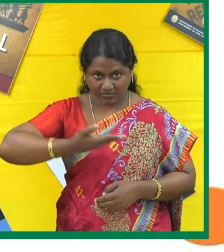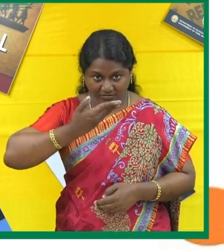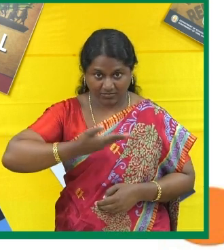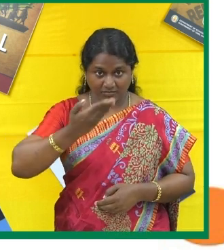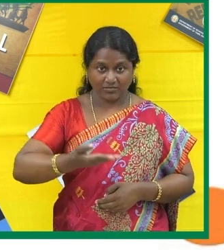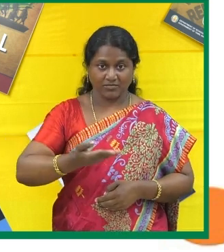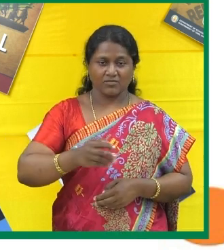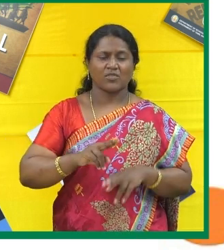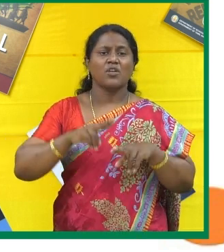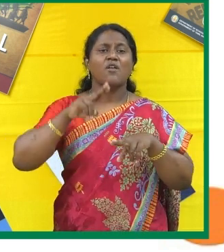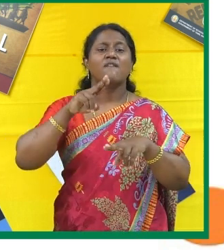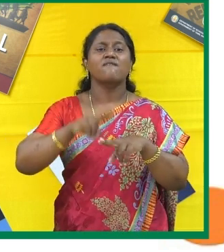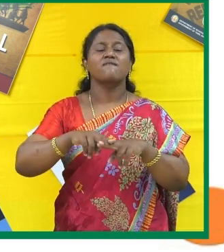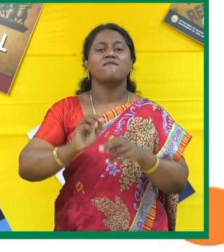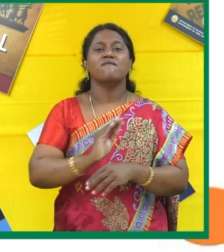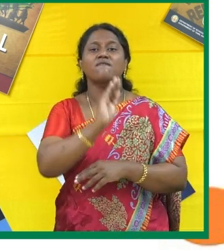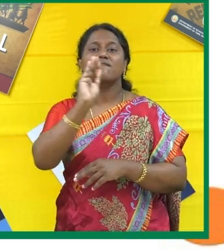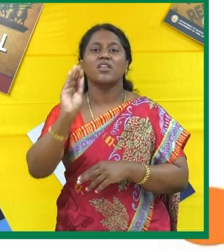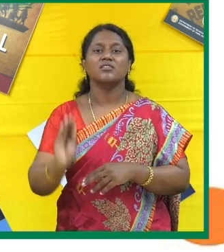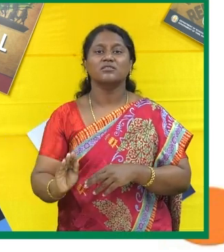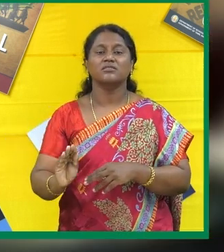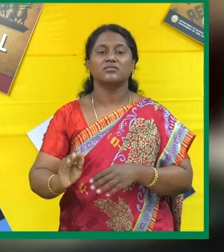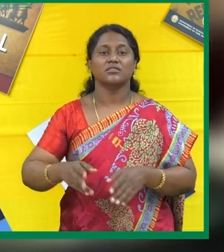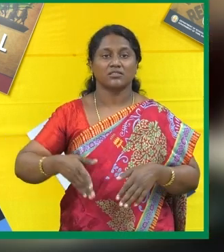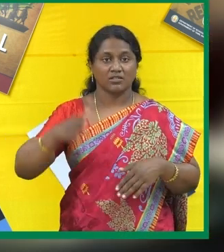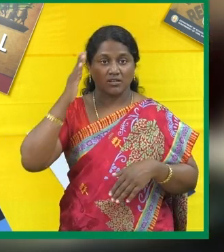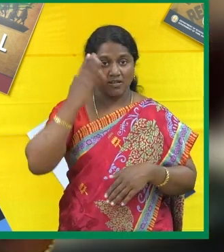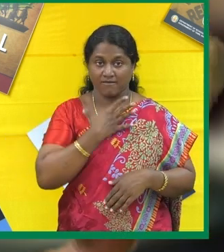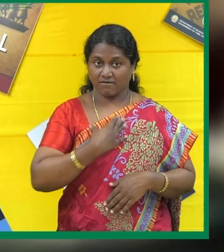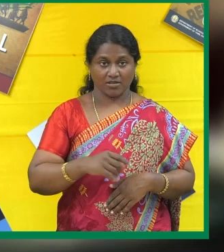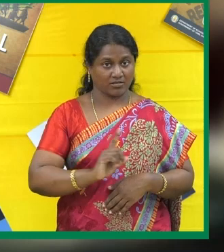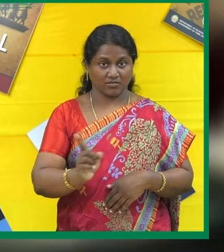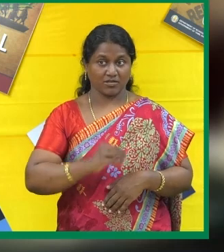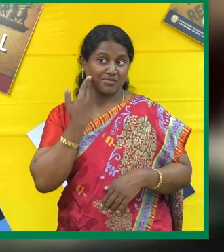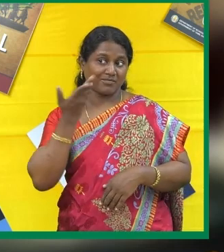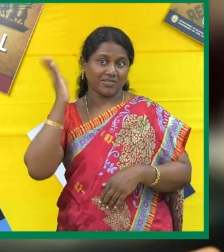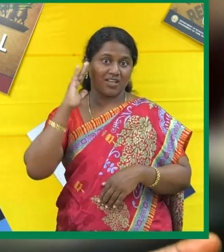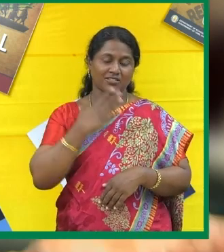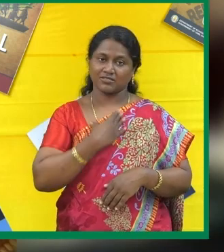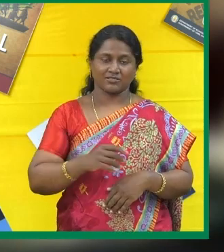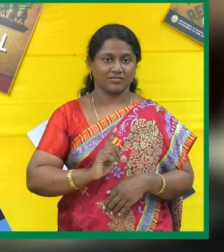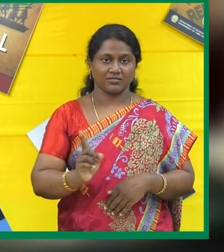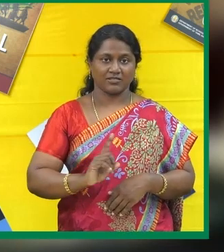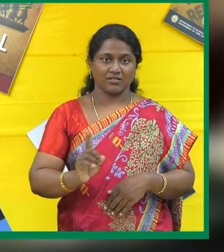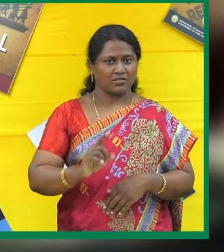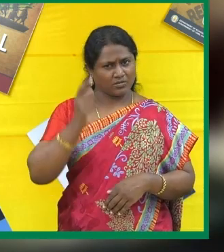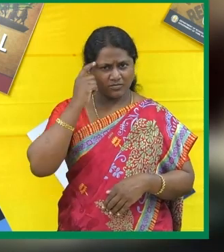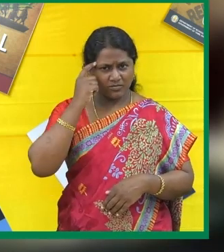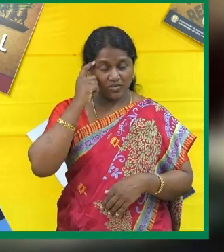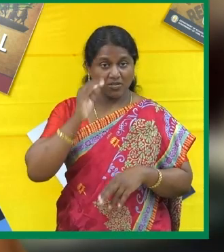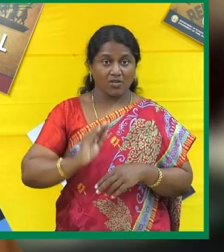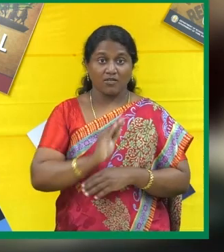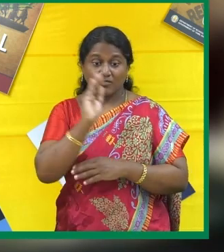wails, but with a whole. In future பற்றியும் கவலைப்பட வேண்டாம், பாஸ்ட்டை பற்றியும் கவலைப்பட வேண்டாம். Don't have